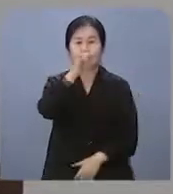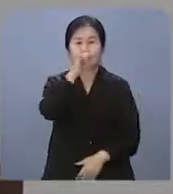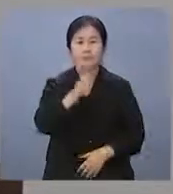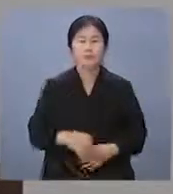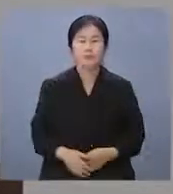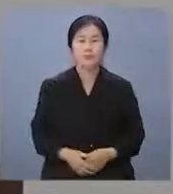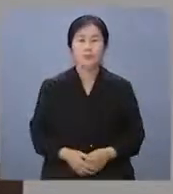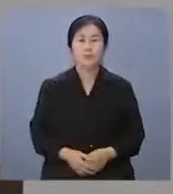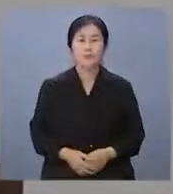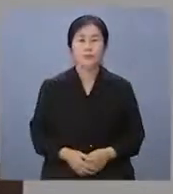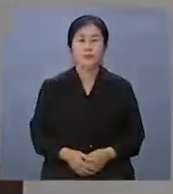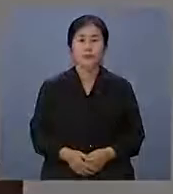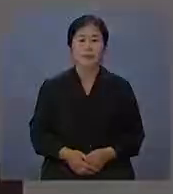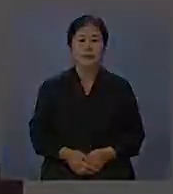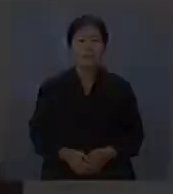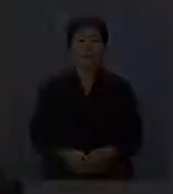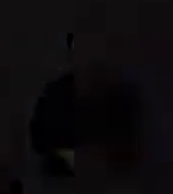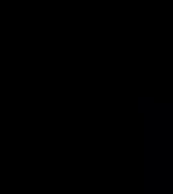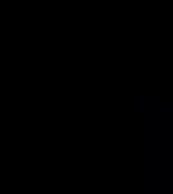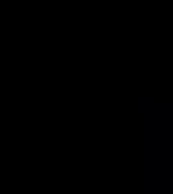nhất với giáo hoàng Francis I